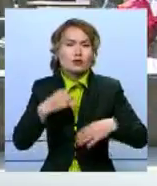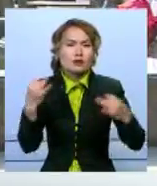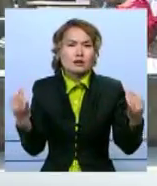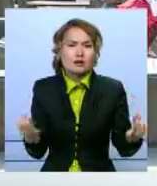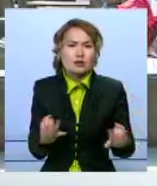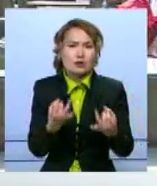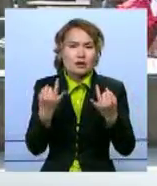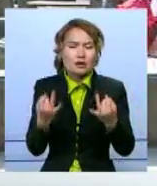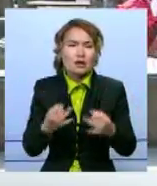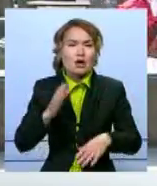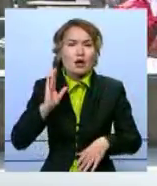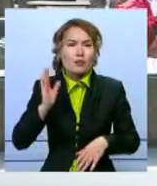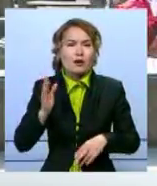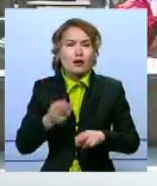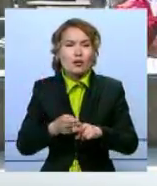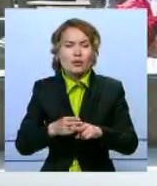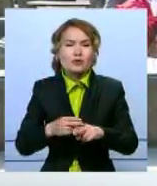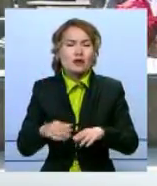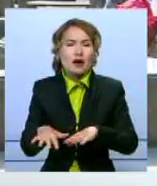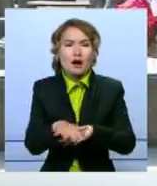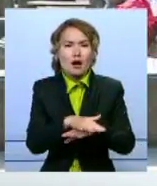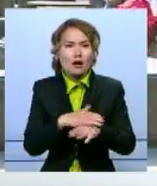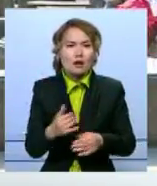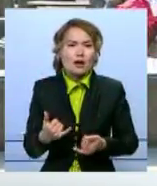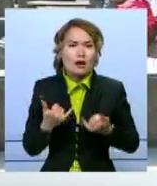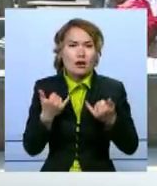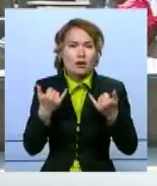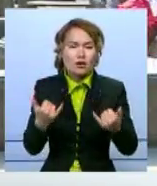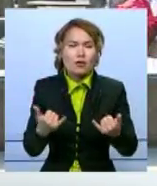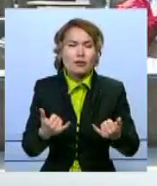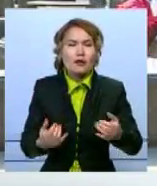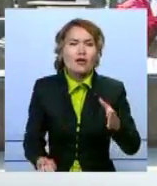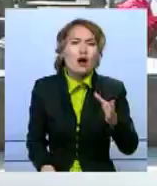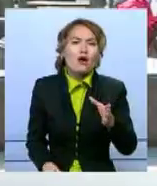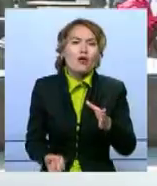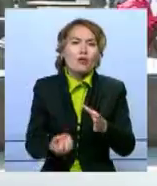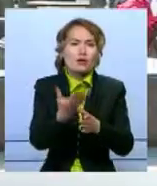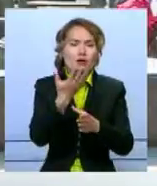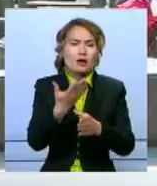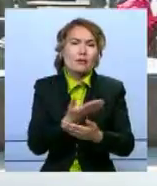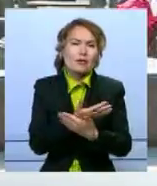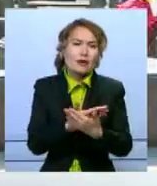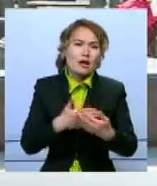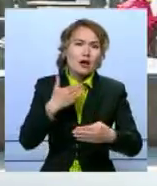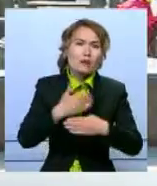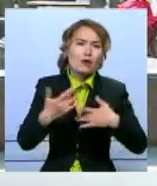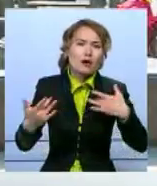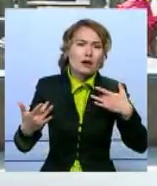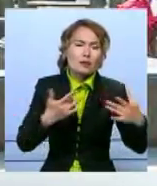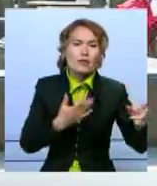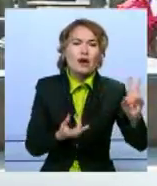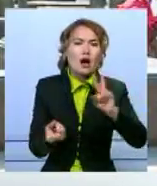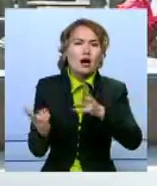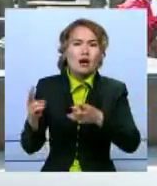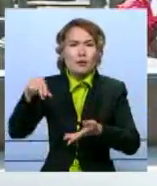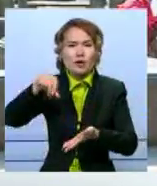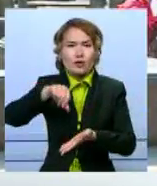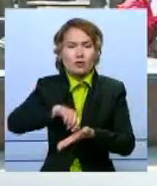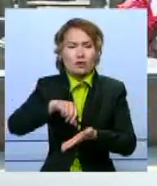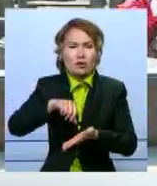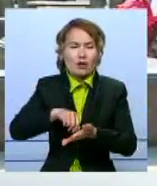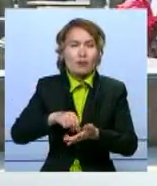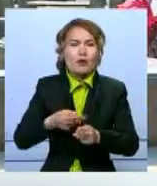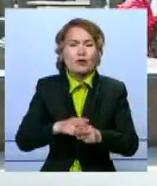екен. Көрермендерді жақын отты шоу, фестиваль үшін арнайы қойылған ерекше хореографиялық номерлер,